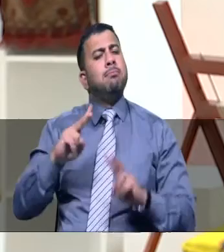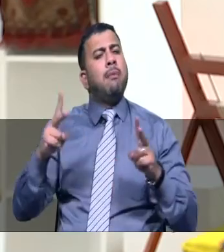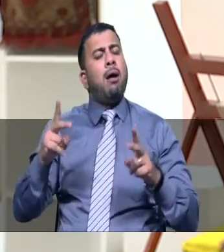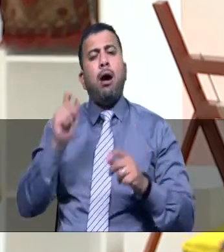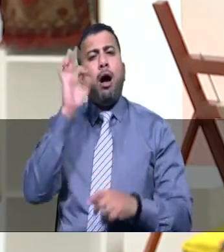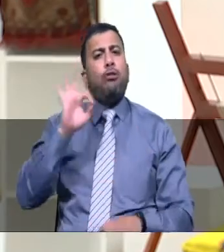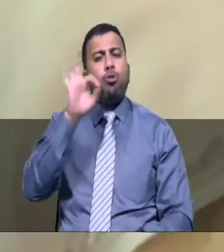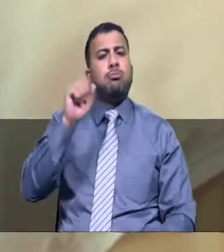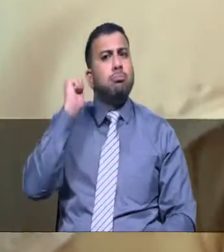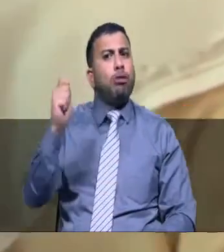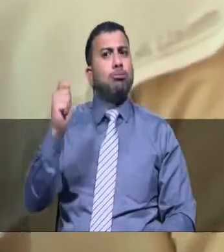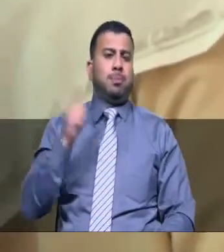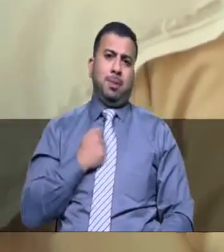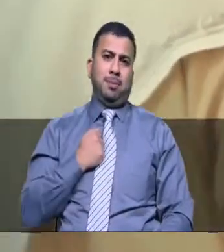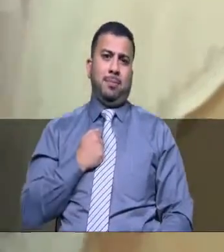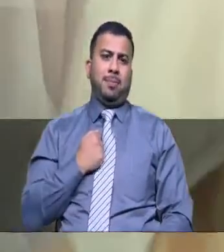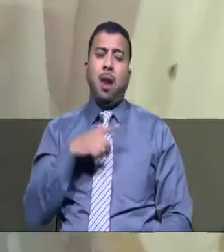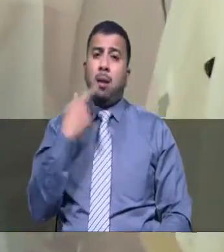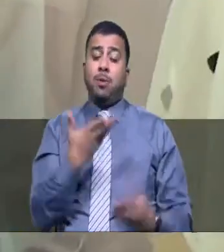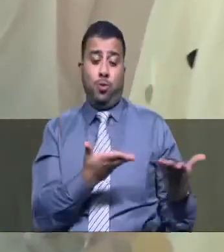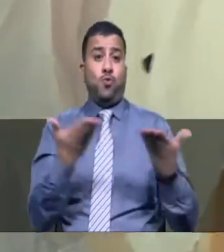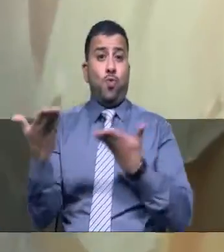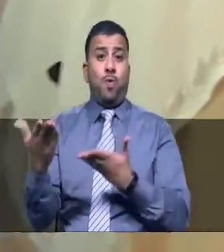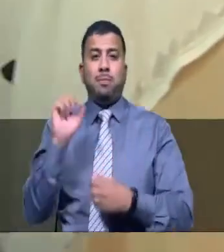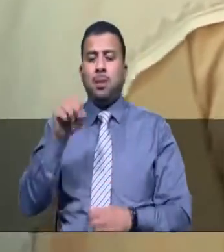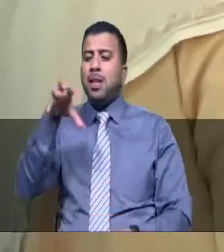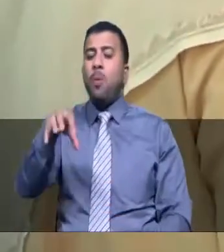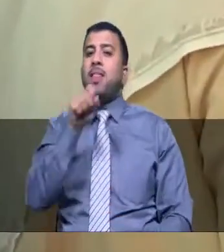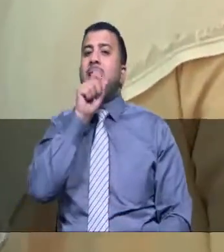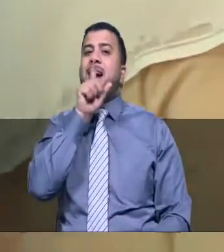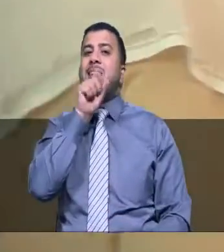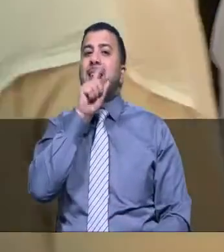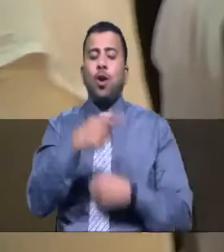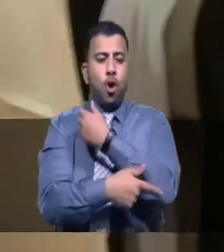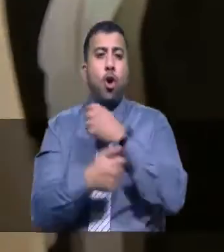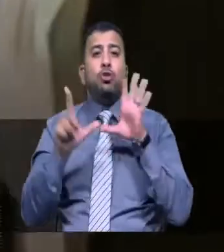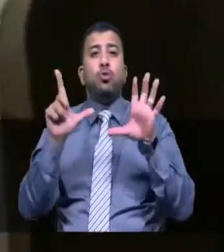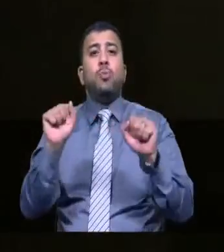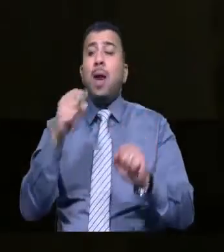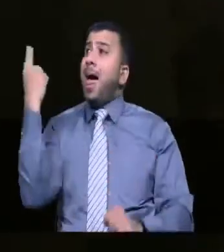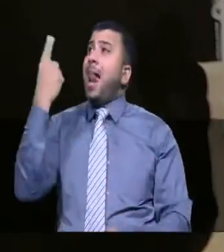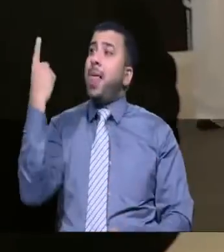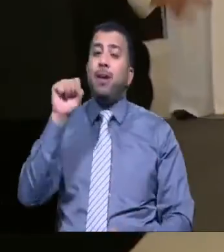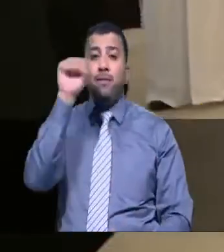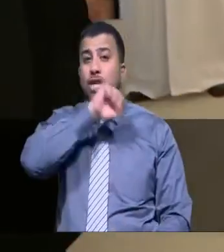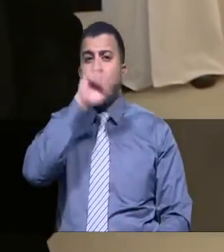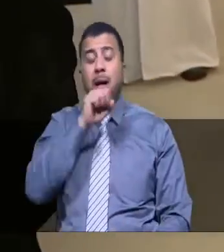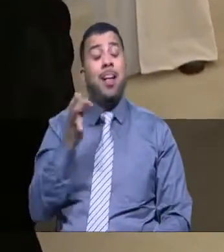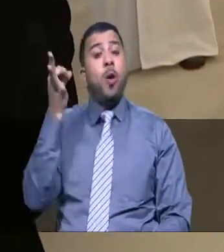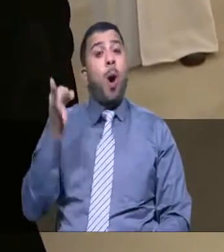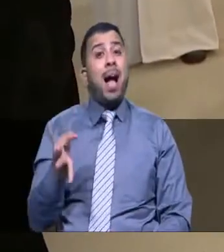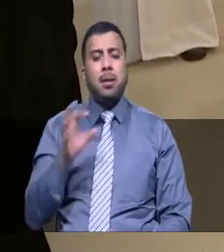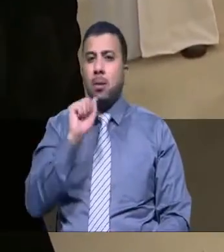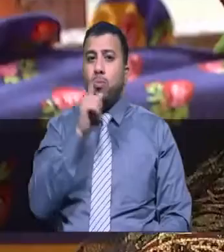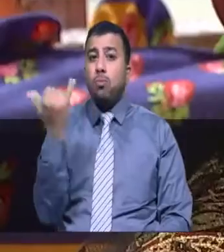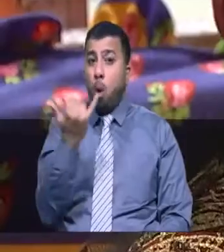يشمل الموروث الشعبي. تأتي استضافة دولة قطر من خلال أسابيع التراث العالمي في الشارقة لتؤكد على